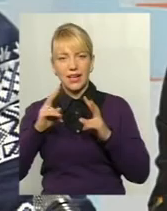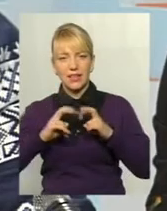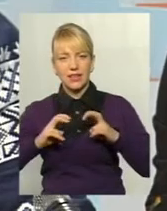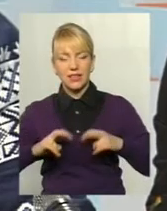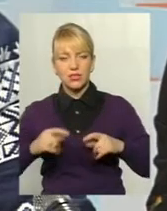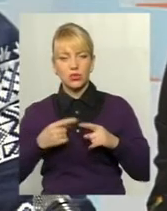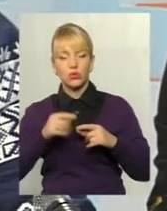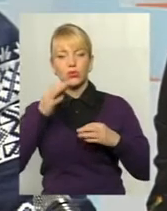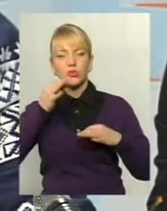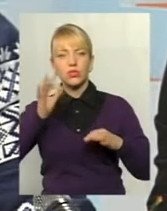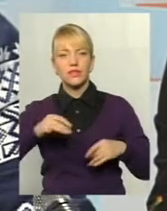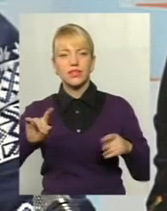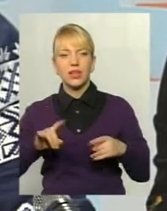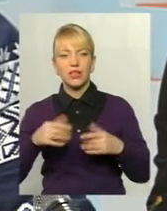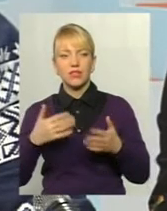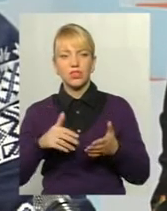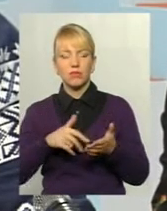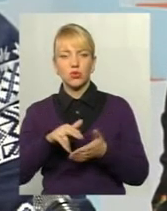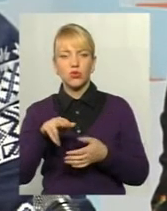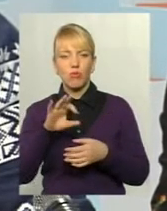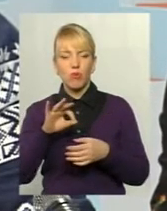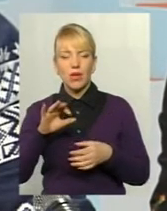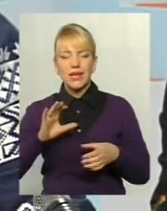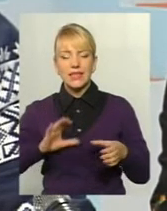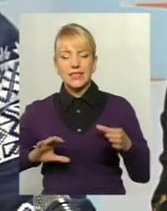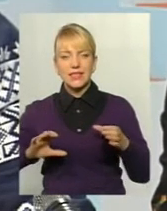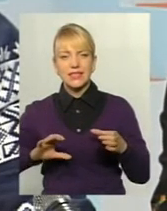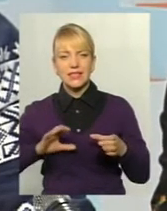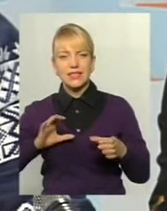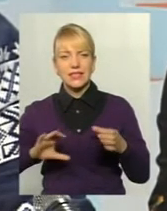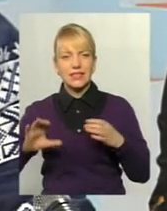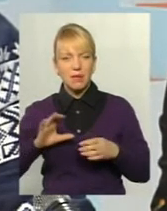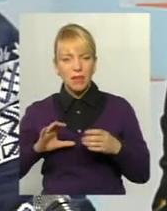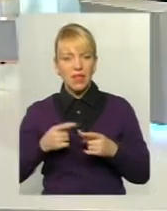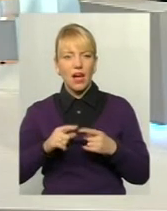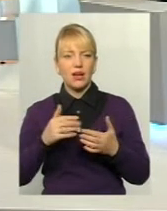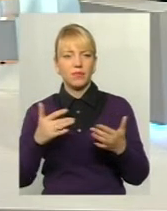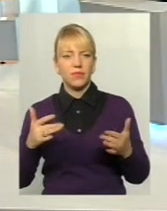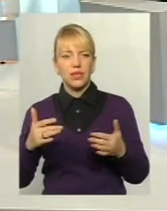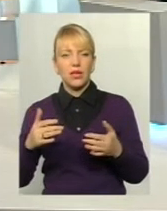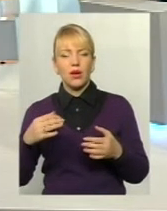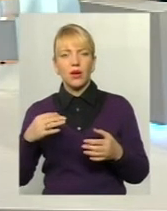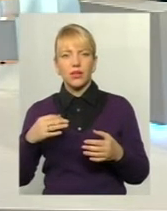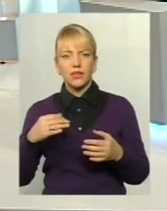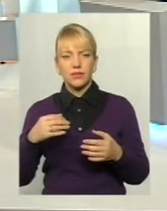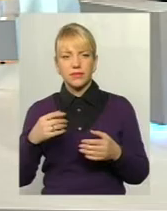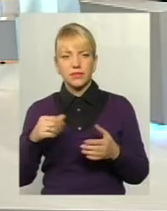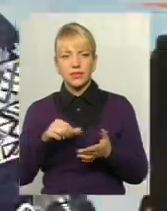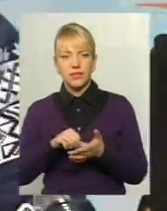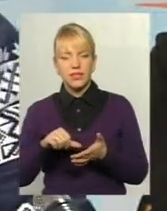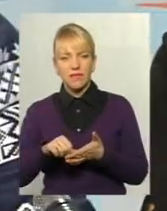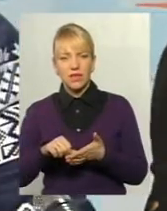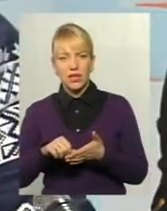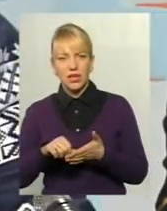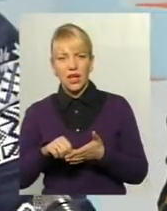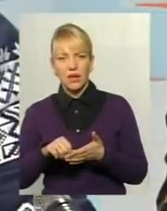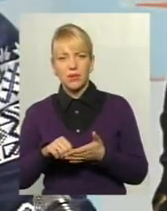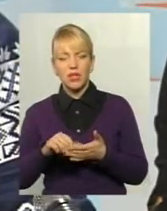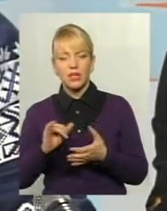той досвід, який вже пройшов по семінарах, по тренінгах і по спілкуванню з представниками і громадськості, і освіти, і